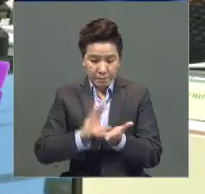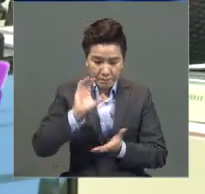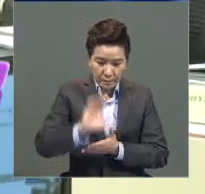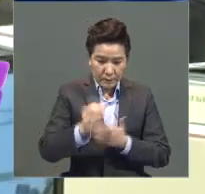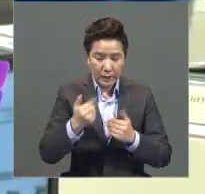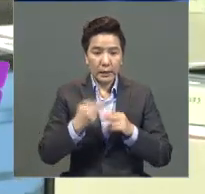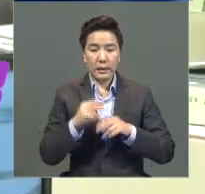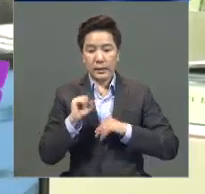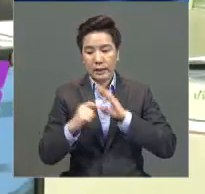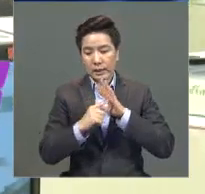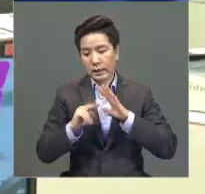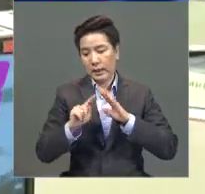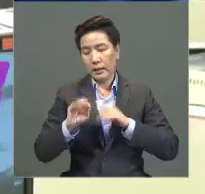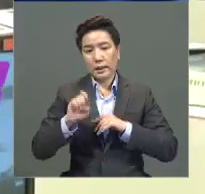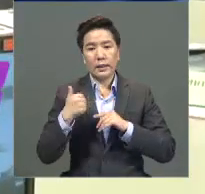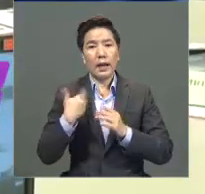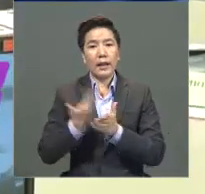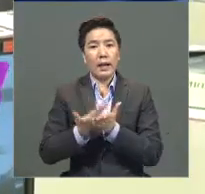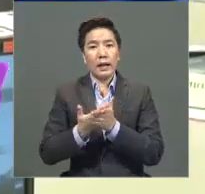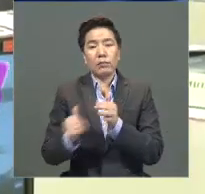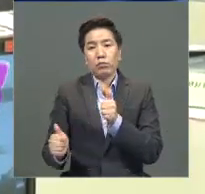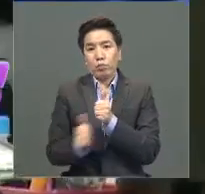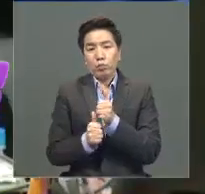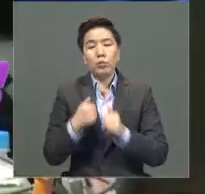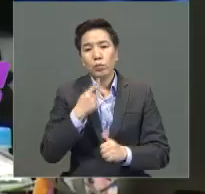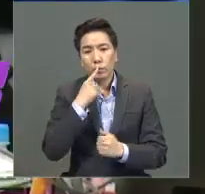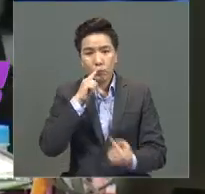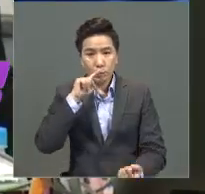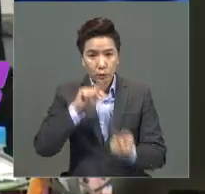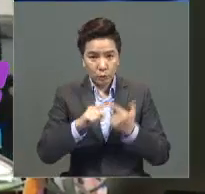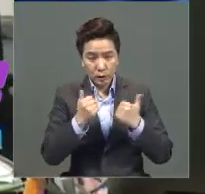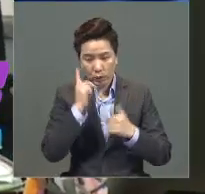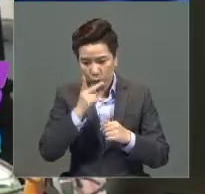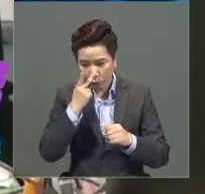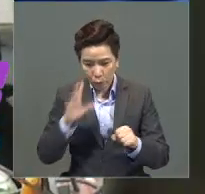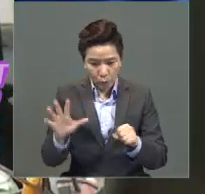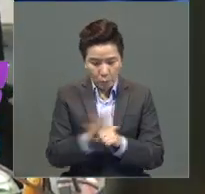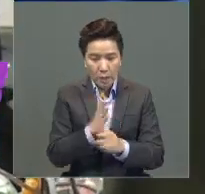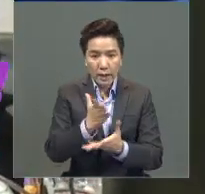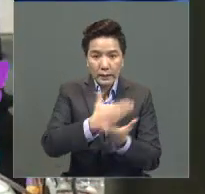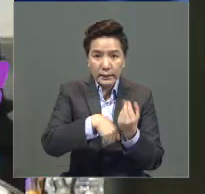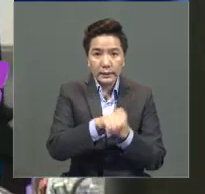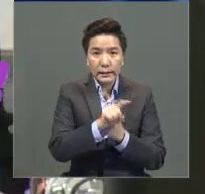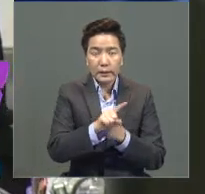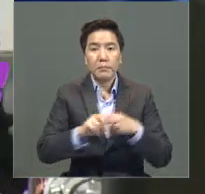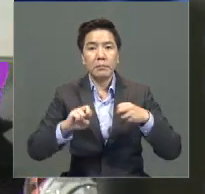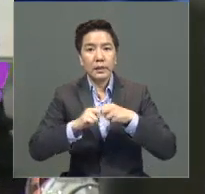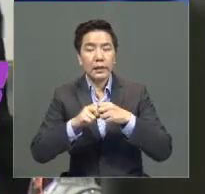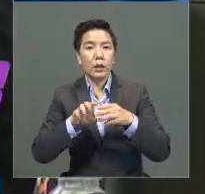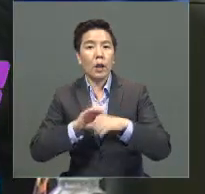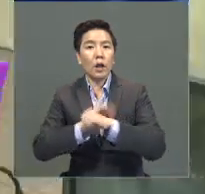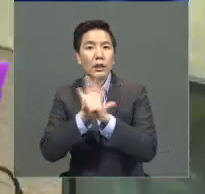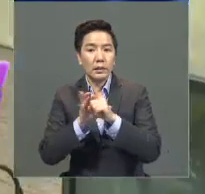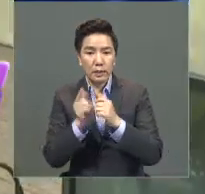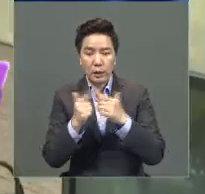ซึ่งสลิปพร้อมพัฒน์ในฐานะรัฐมนตรีช่วยคลังก็บอกว่าความเหมาะสมและครอบคลุมทั้งของภาวะเศรษฐกิจวิกฤตโค